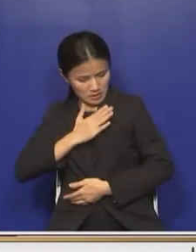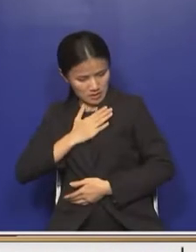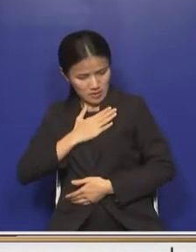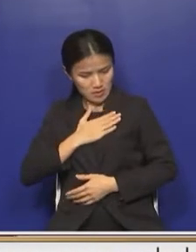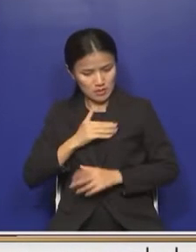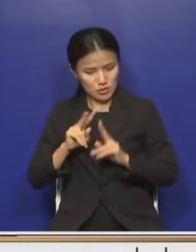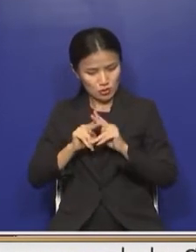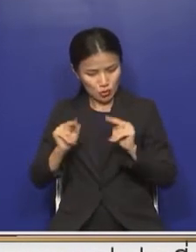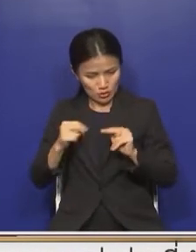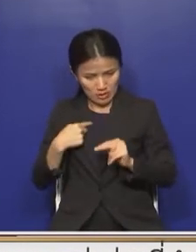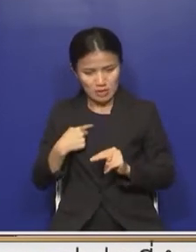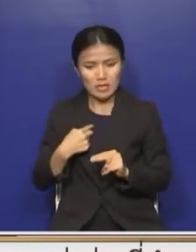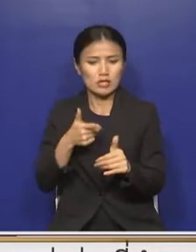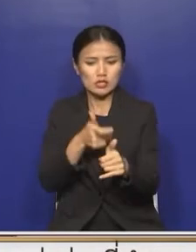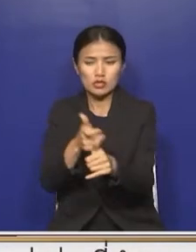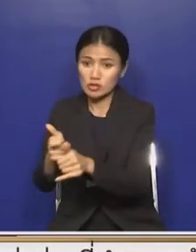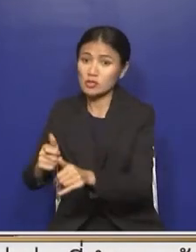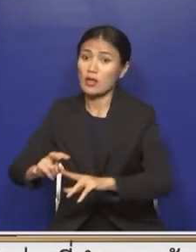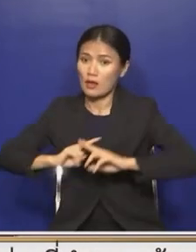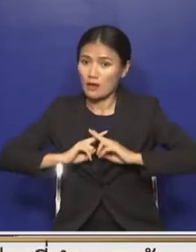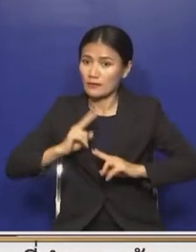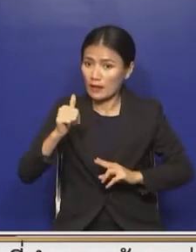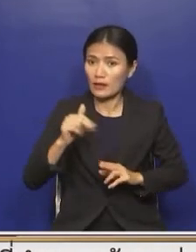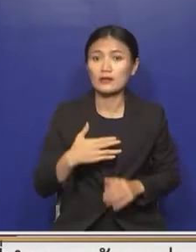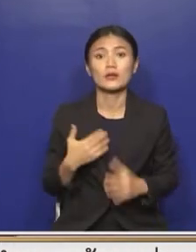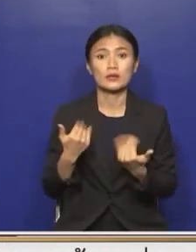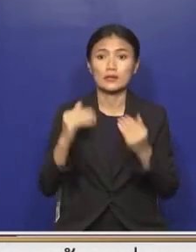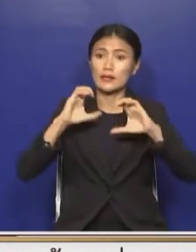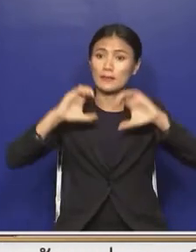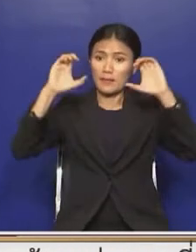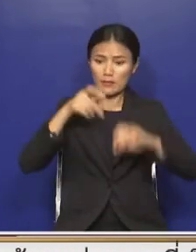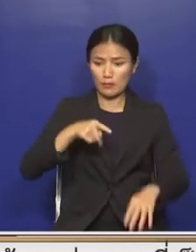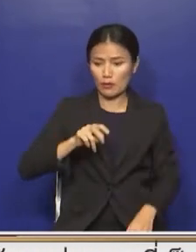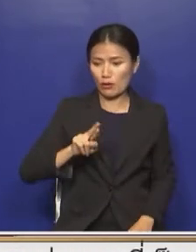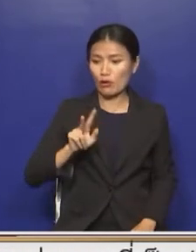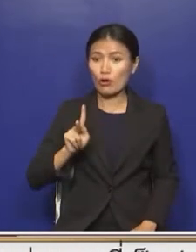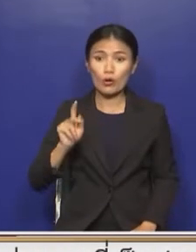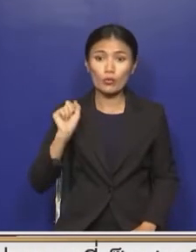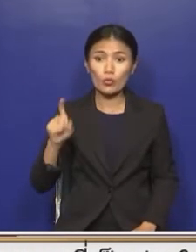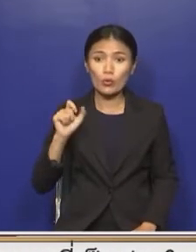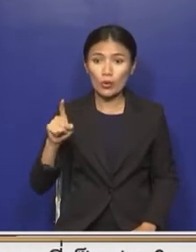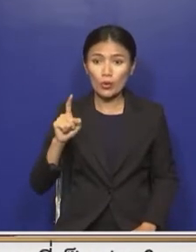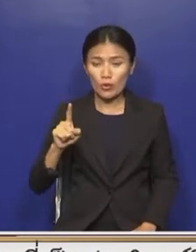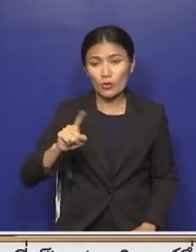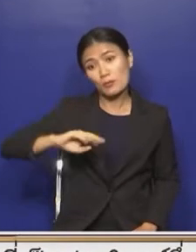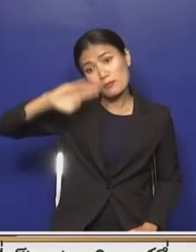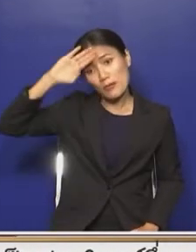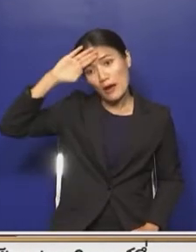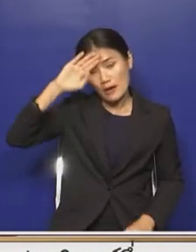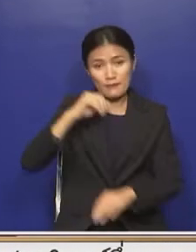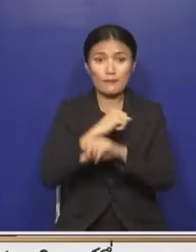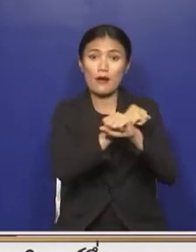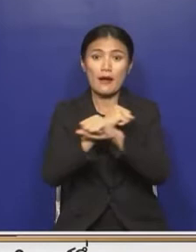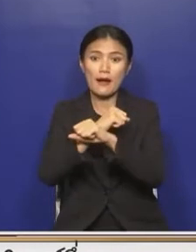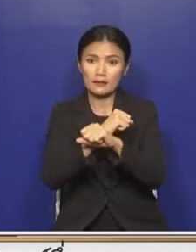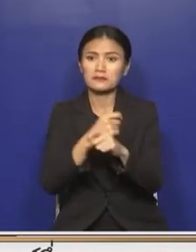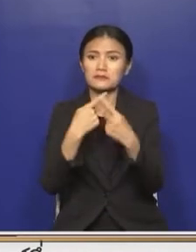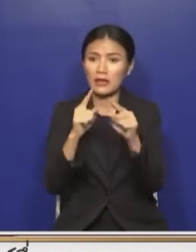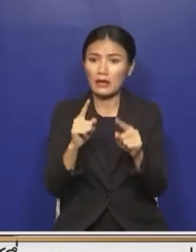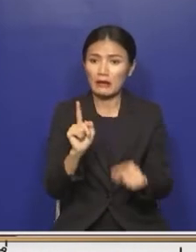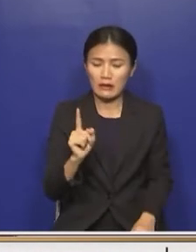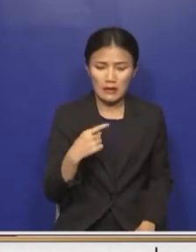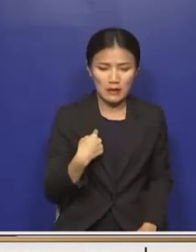พรกฉุกเฉินในการควบคุมโลกแต่ในความเป็นจริงแล้วองค์กรปกครองส่วนท้องถิ่นเรานั้นไม่สามารถ